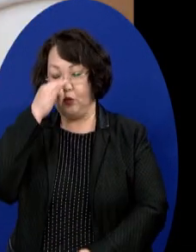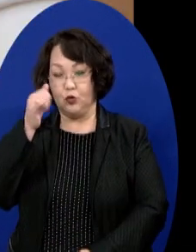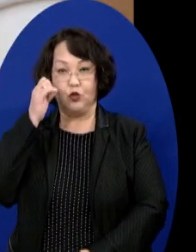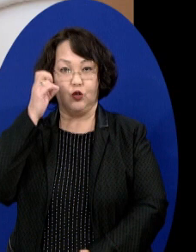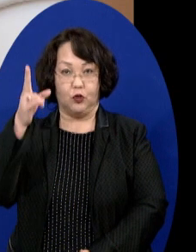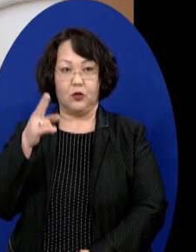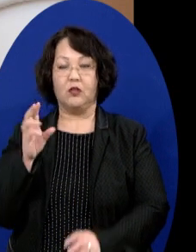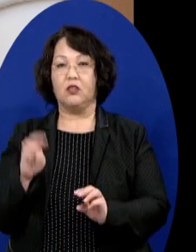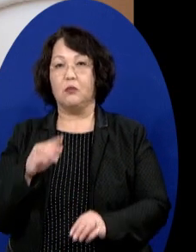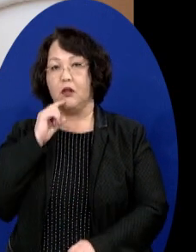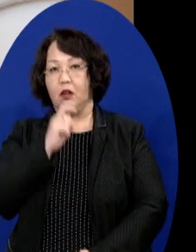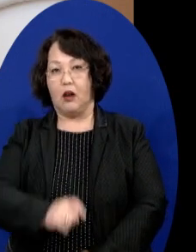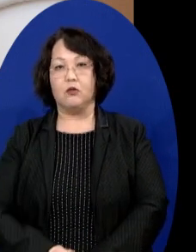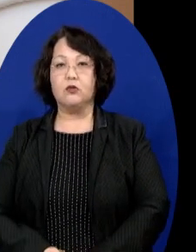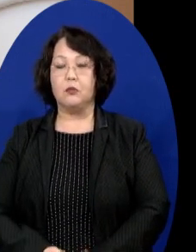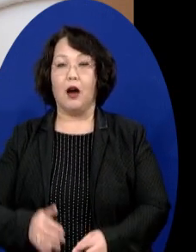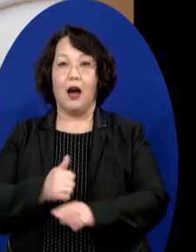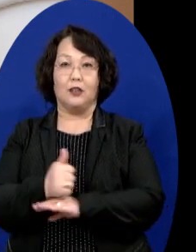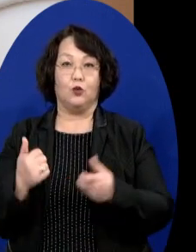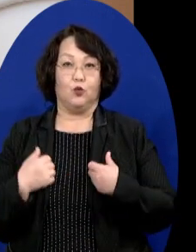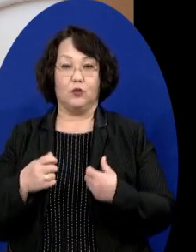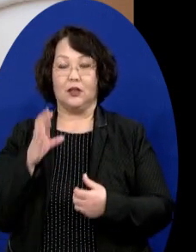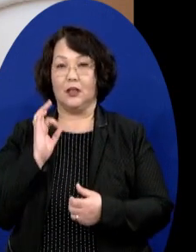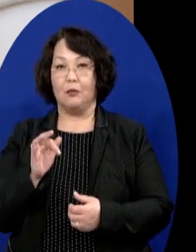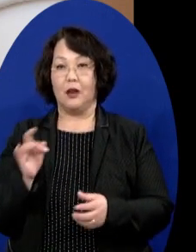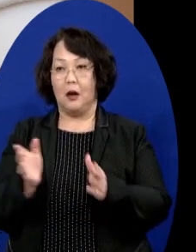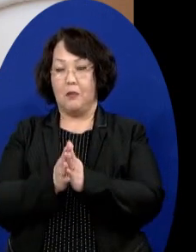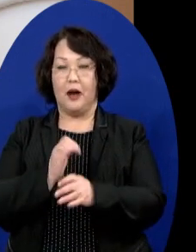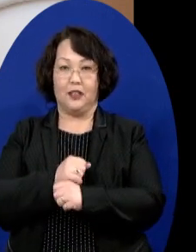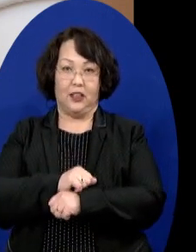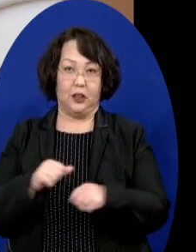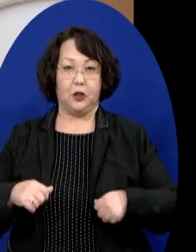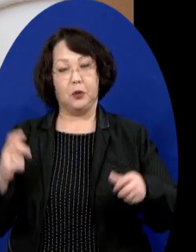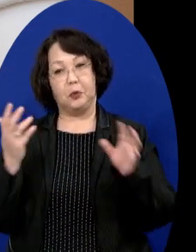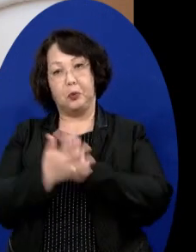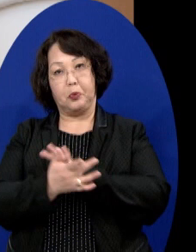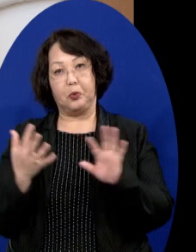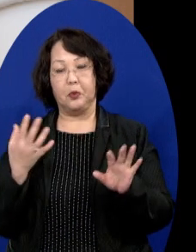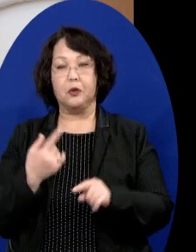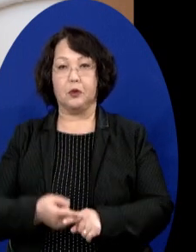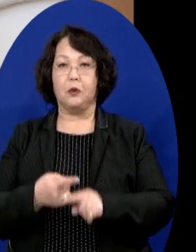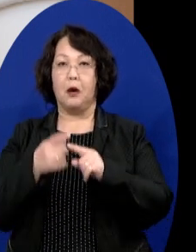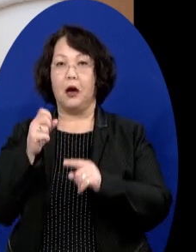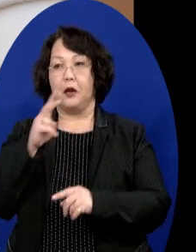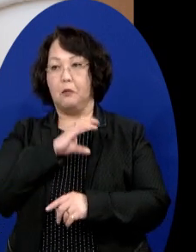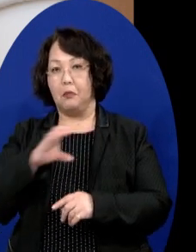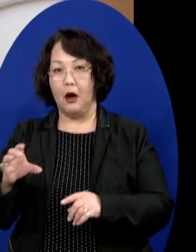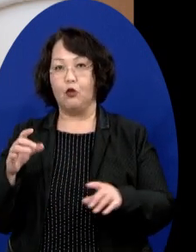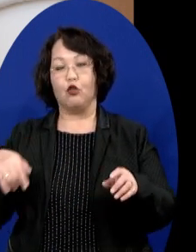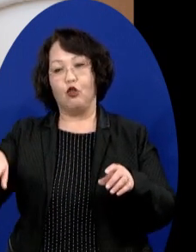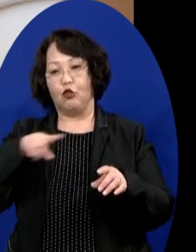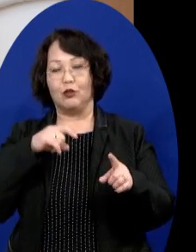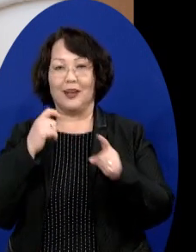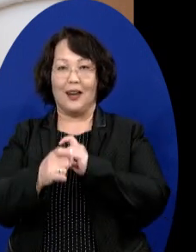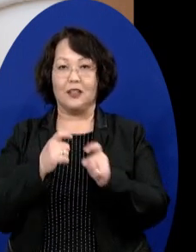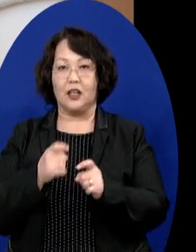хүрэлцөх тэмдэглэлээ. Мөн аялал жуулчлалын салбарт хамтарч иргэд хоорондын солилцоог нэмэгдүүлэх, аж ахуйн нэгж хоорондын харилцааг өргөжүүлэх